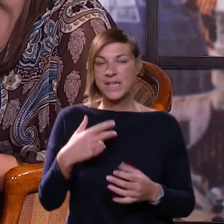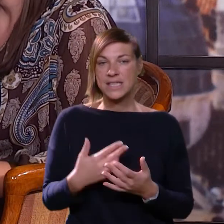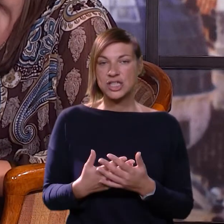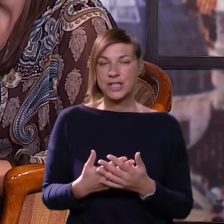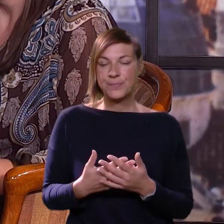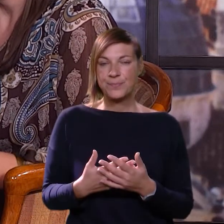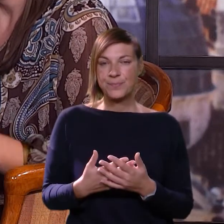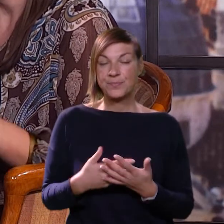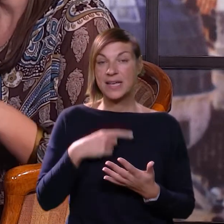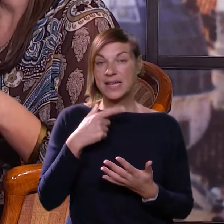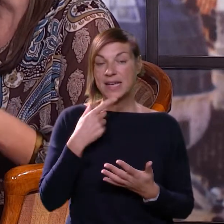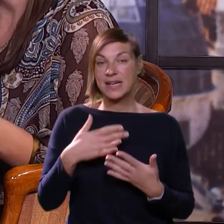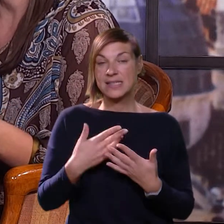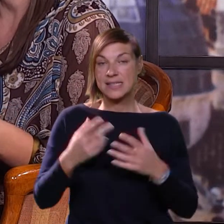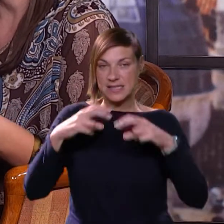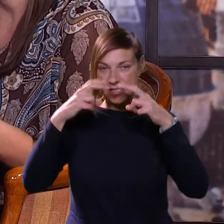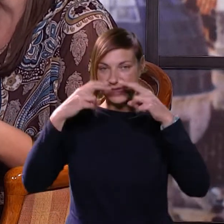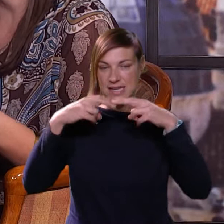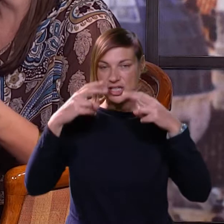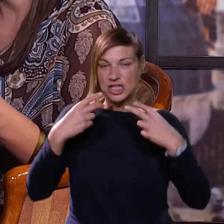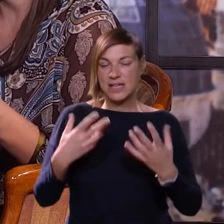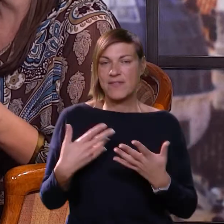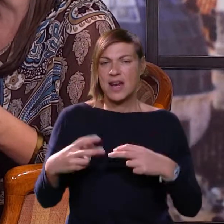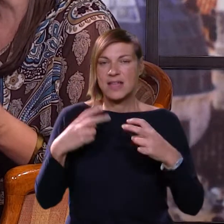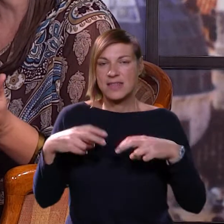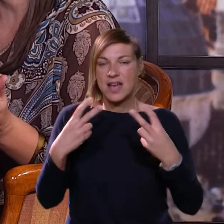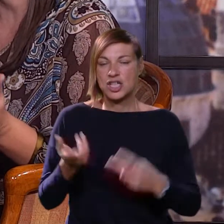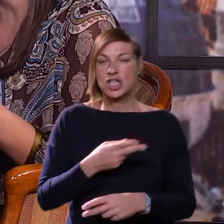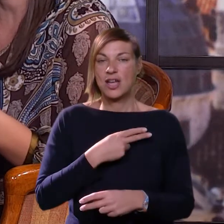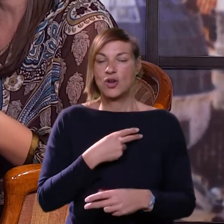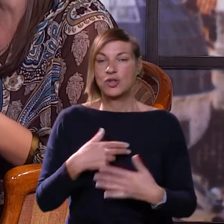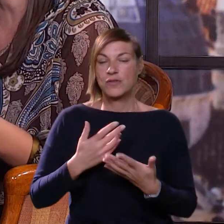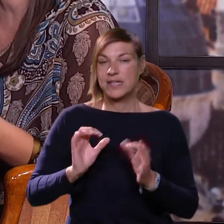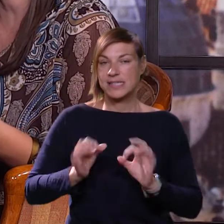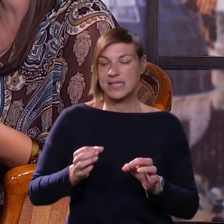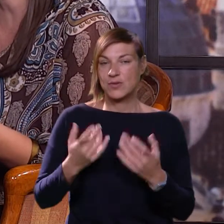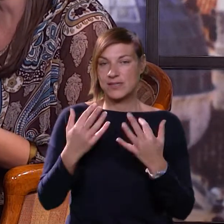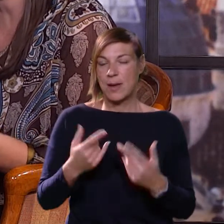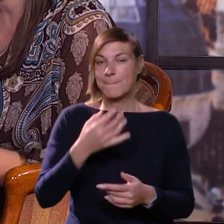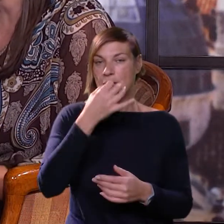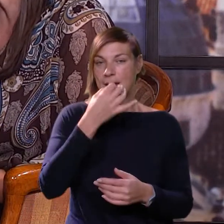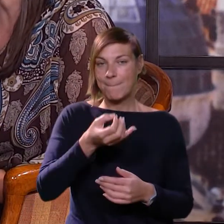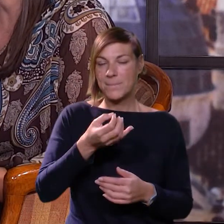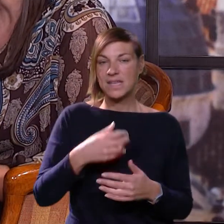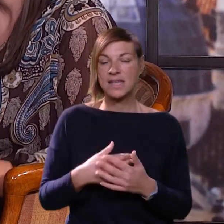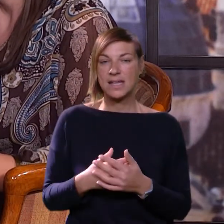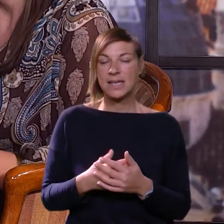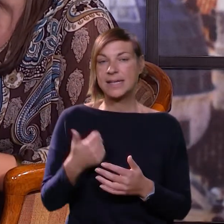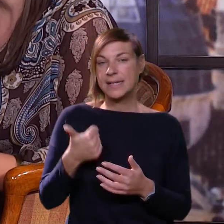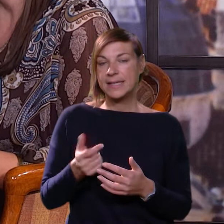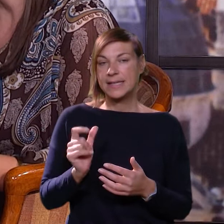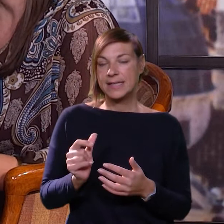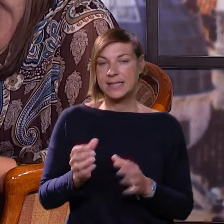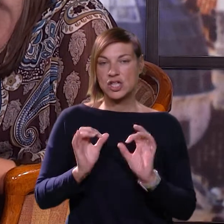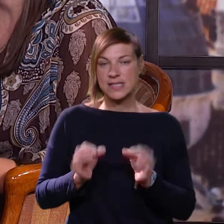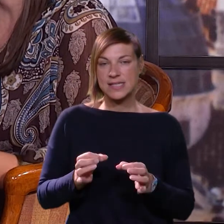priča. Rekla si da si istraživala, tražila odgovore sigurno i na svoja brojna pitanja.